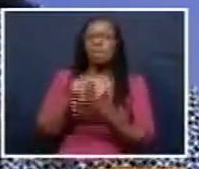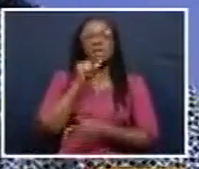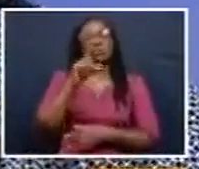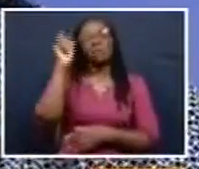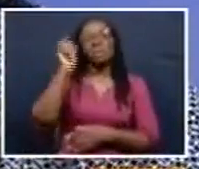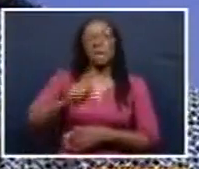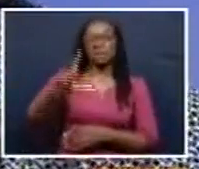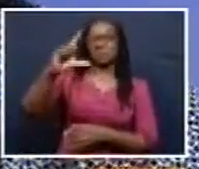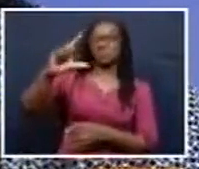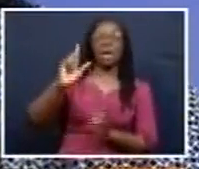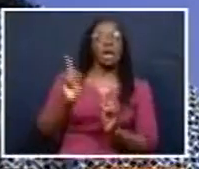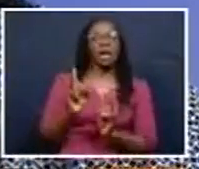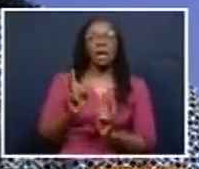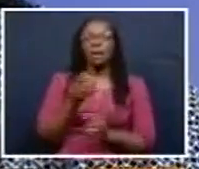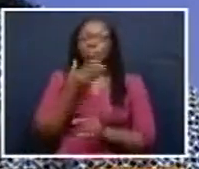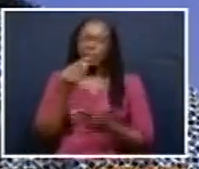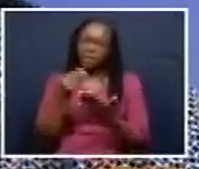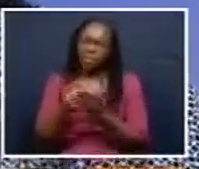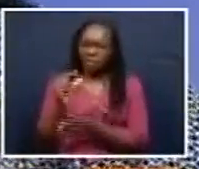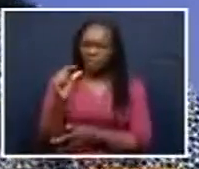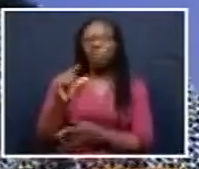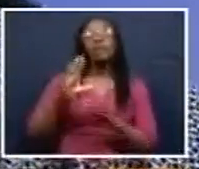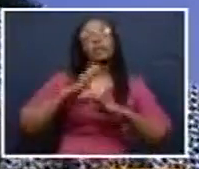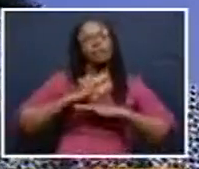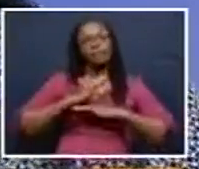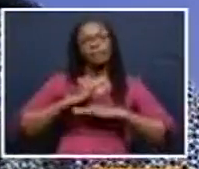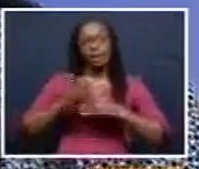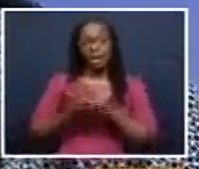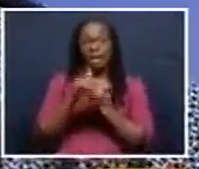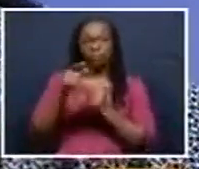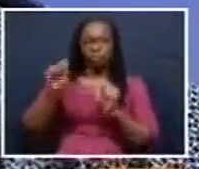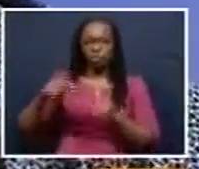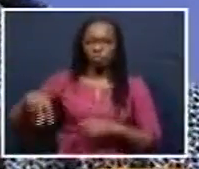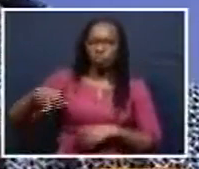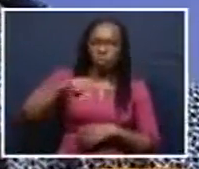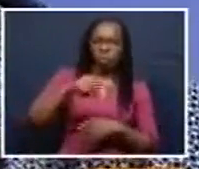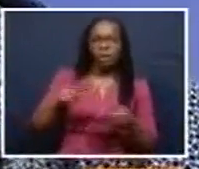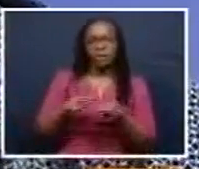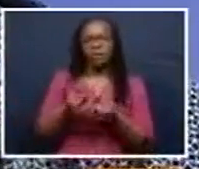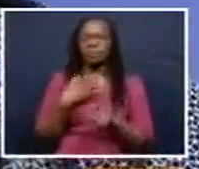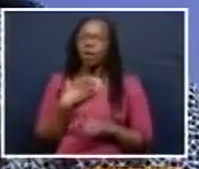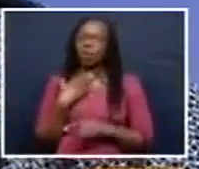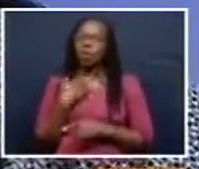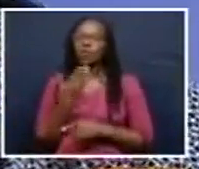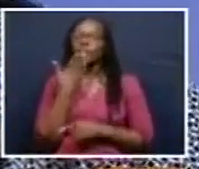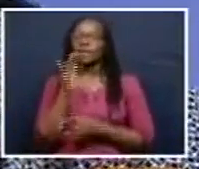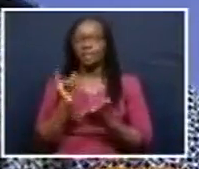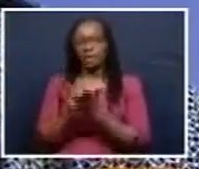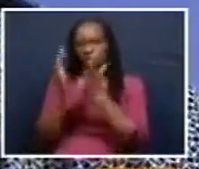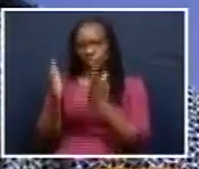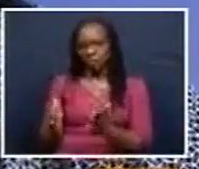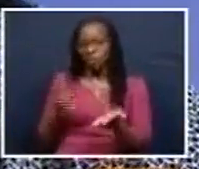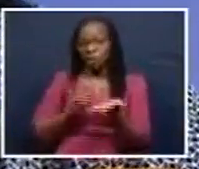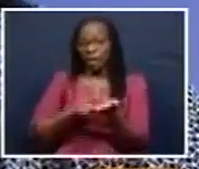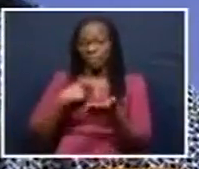mingi. Bora itoshe na iwezeshe wewe kutembea. So mwenzangu namueleza wakati naanza